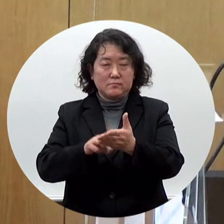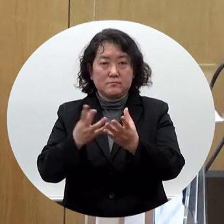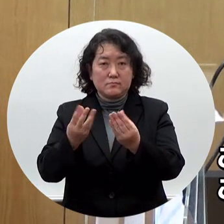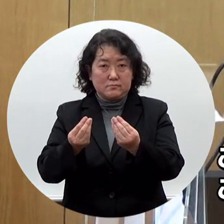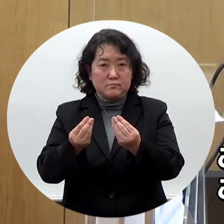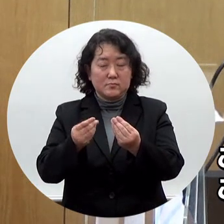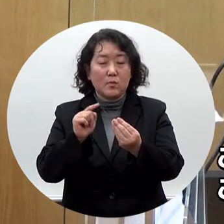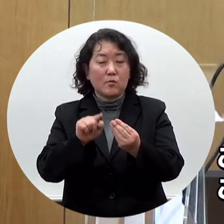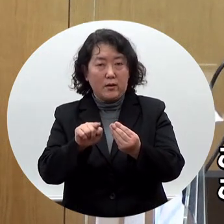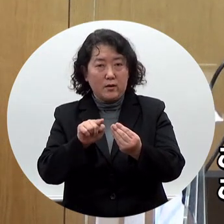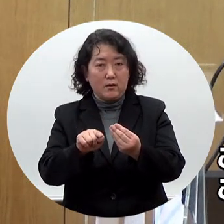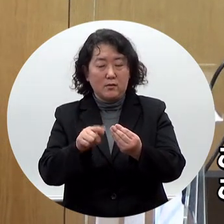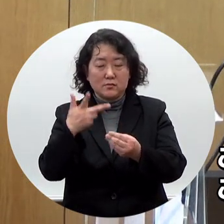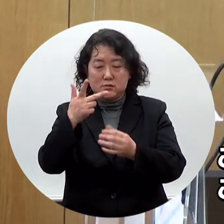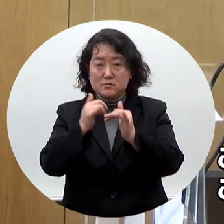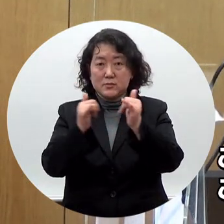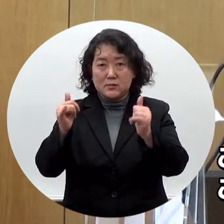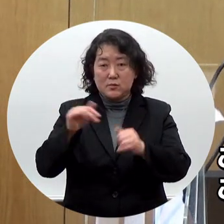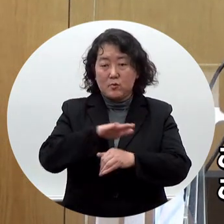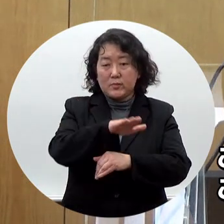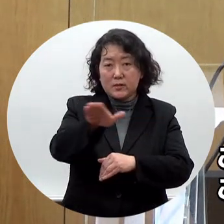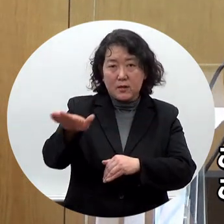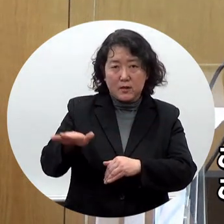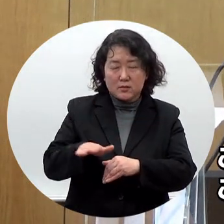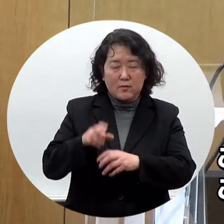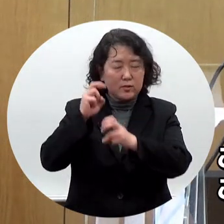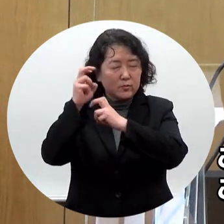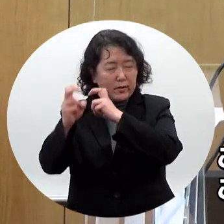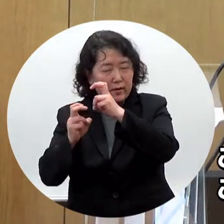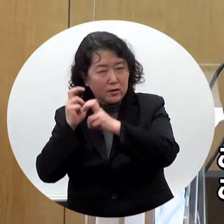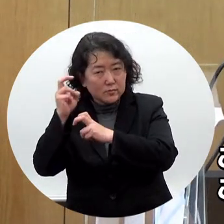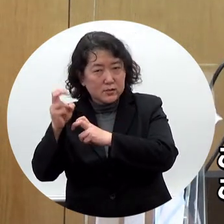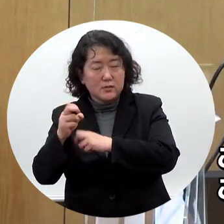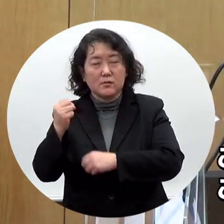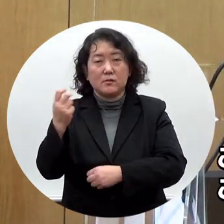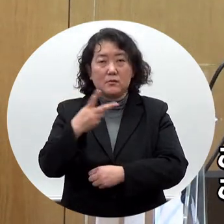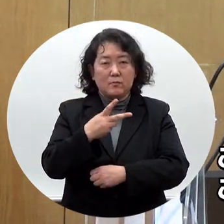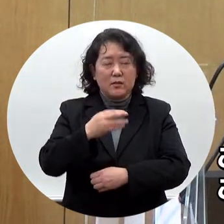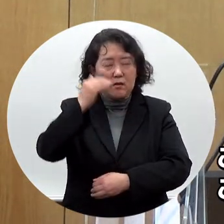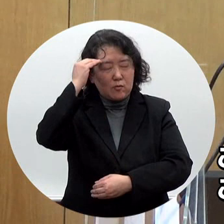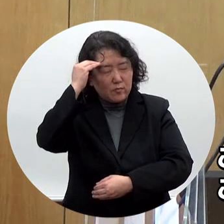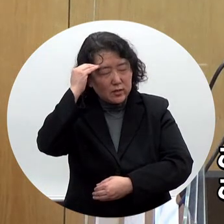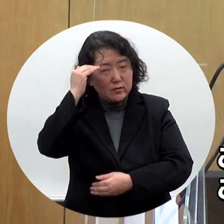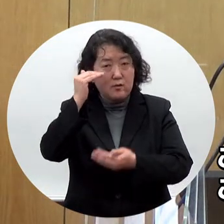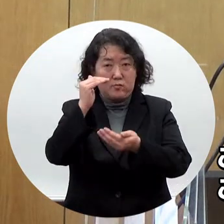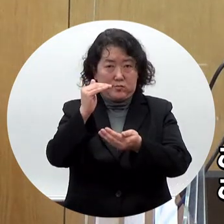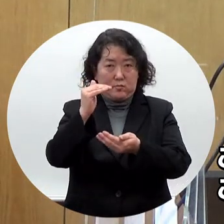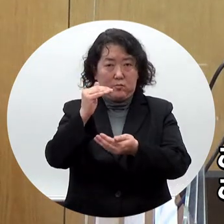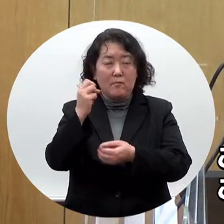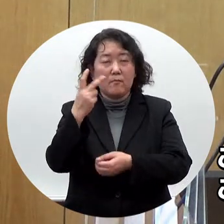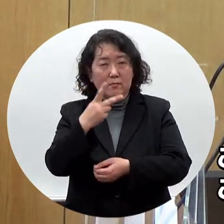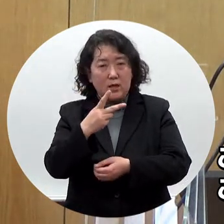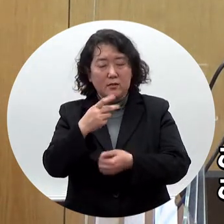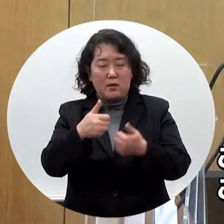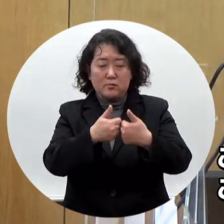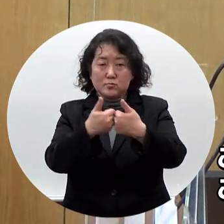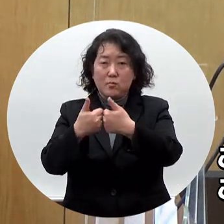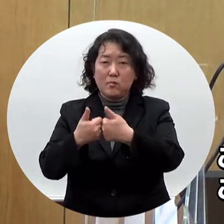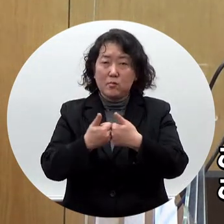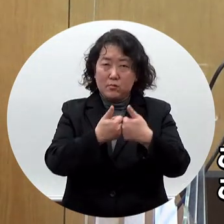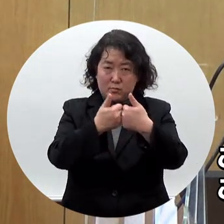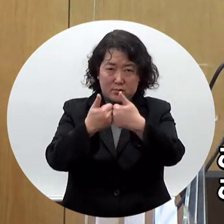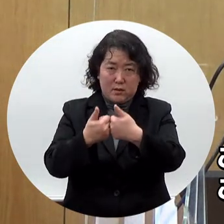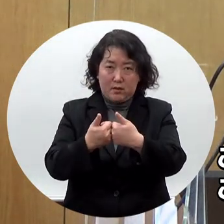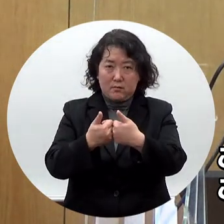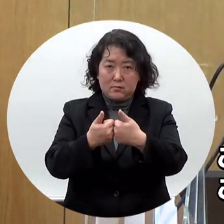ます。これは市民の皆様の悩み、あるいは困りごとを、あるいは相談と、ご相